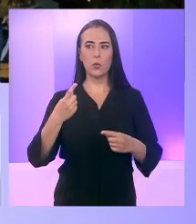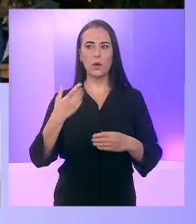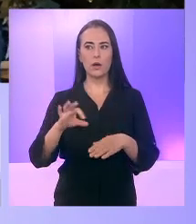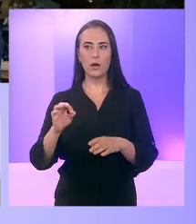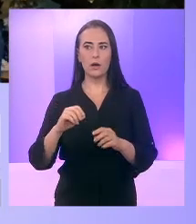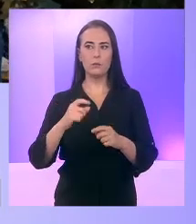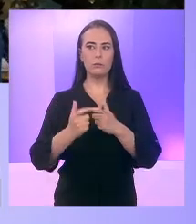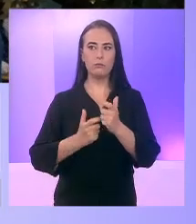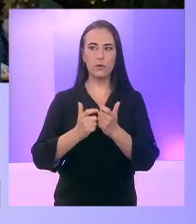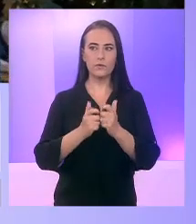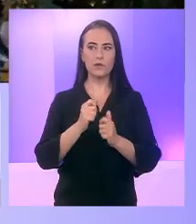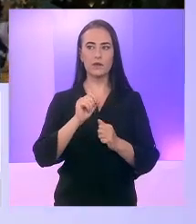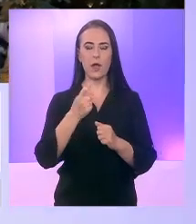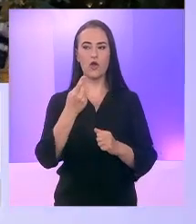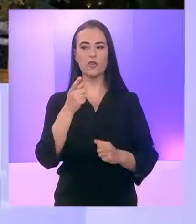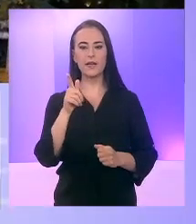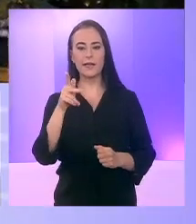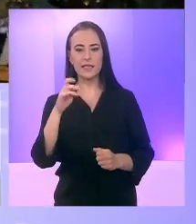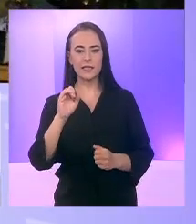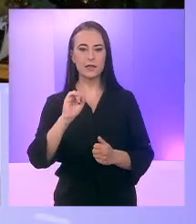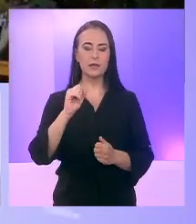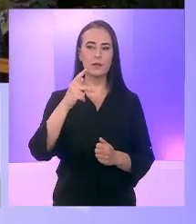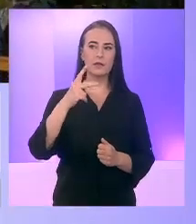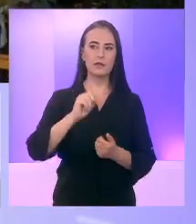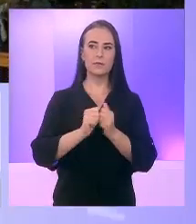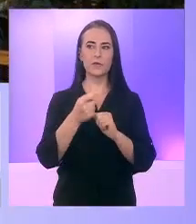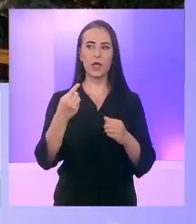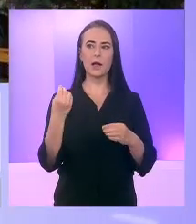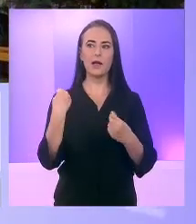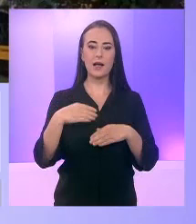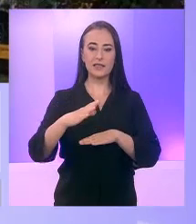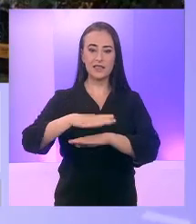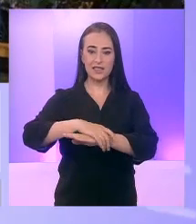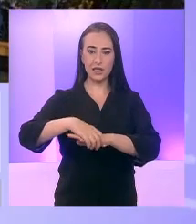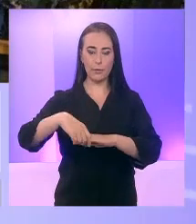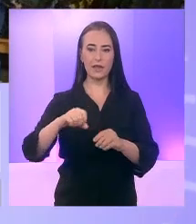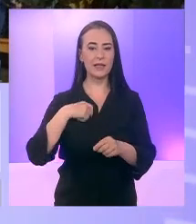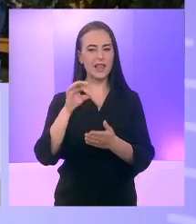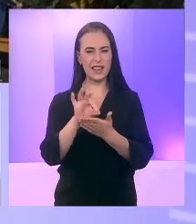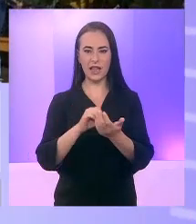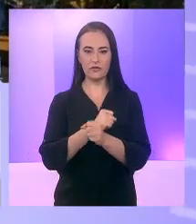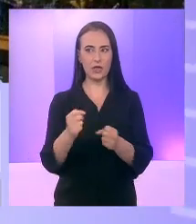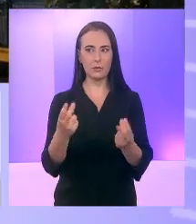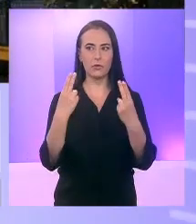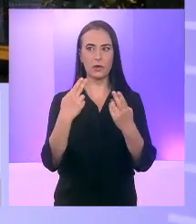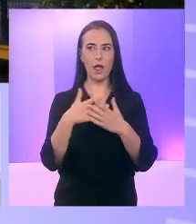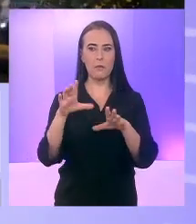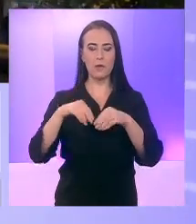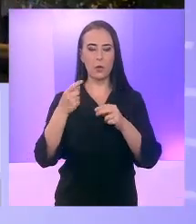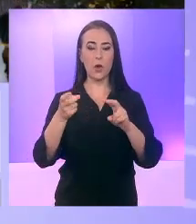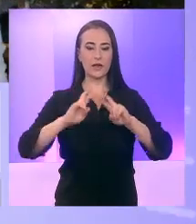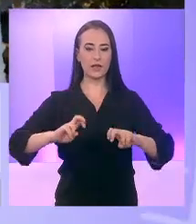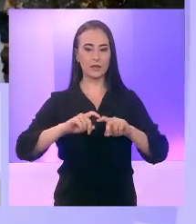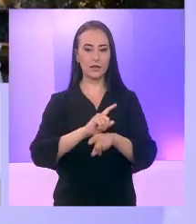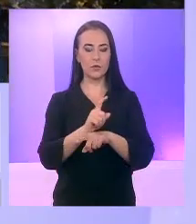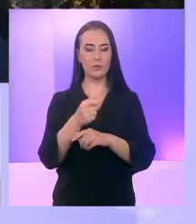trening cu glugă gri sau vernil, și încălțăminte de culoare închisă. Un detaliu important pe care l-au mai primit anchetatorii